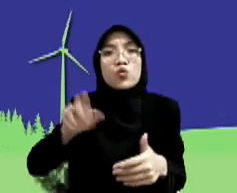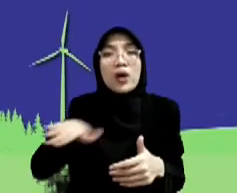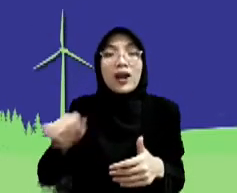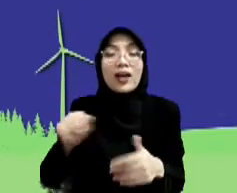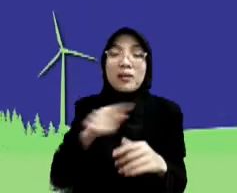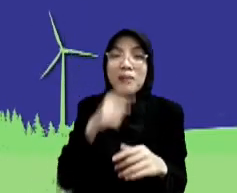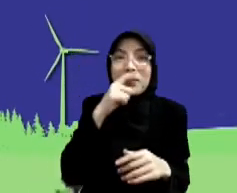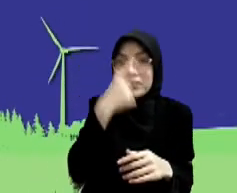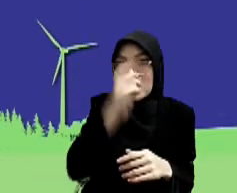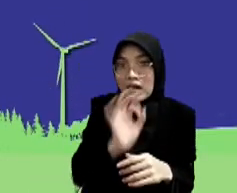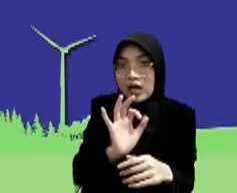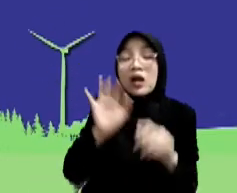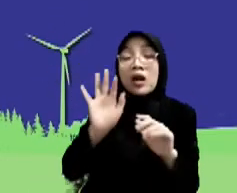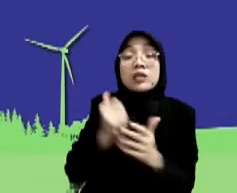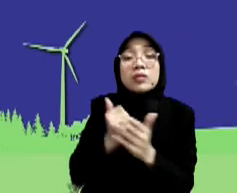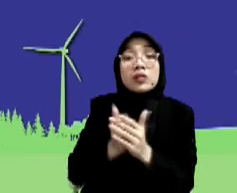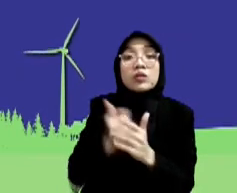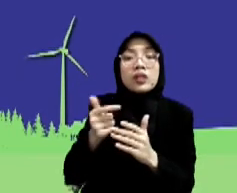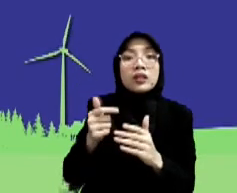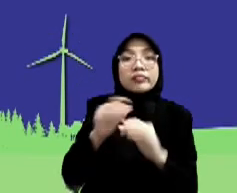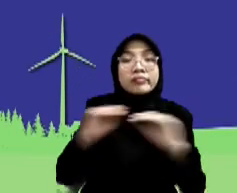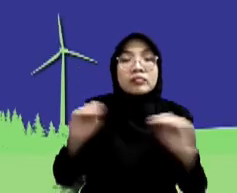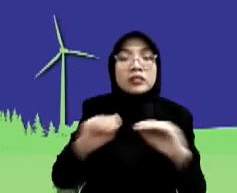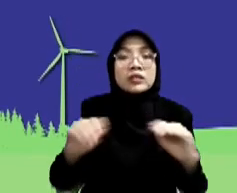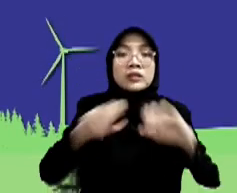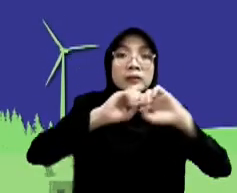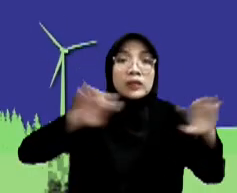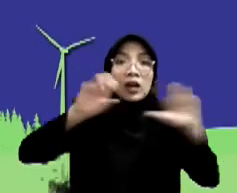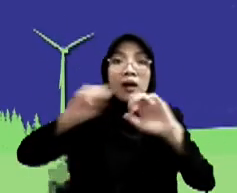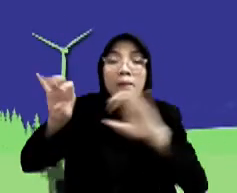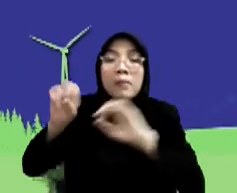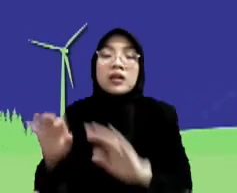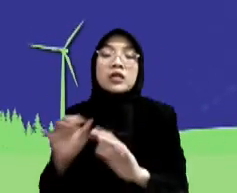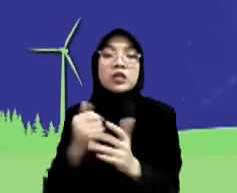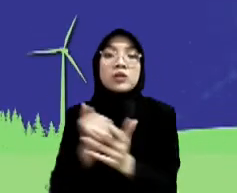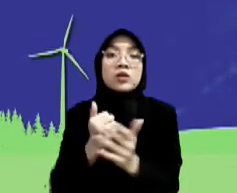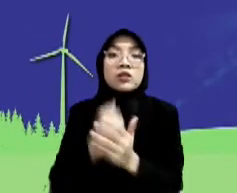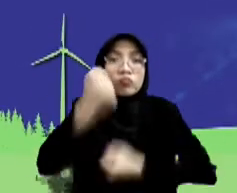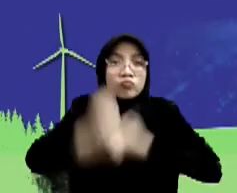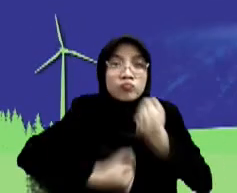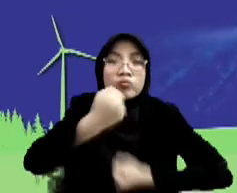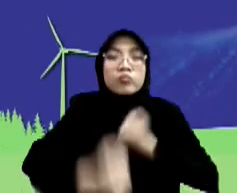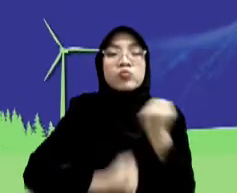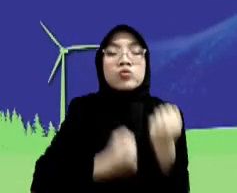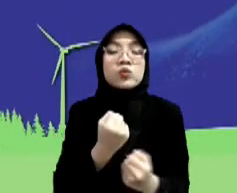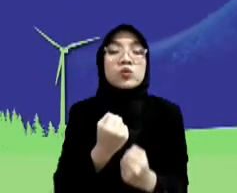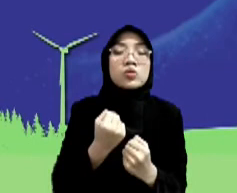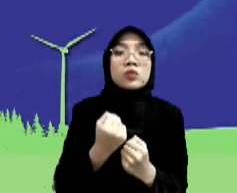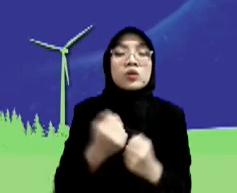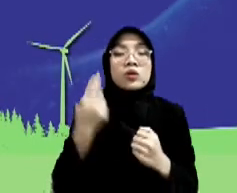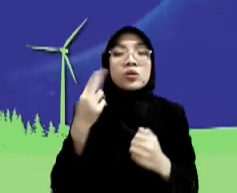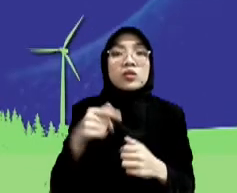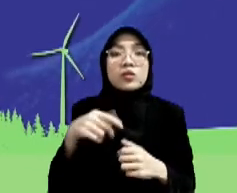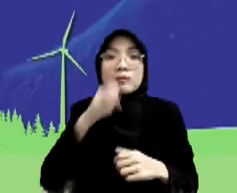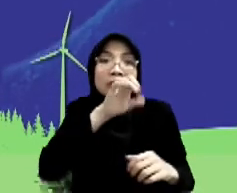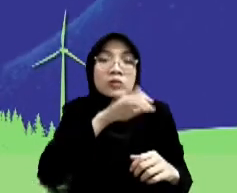that particular education C untuk dia juga lagi berusaha untuk convincing his Father